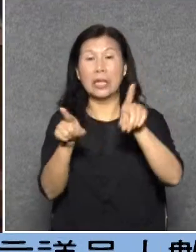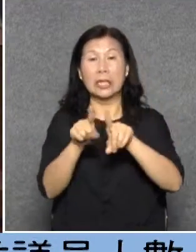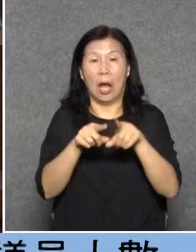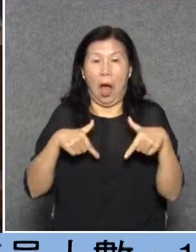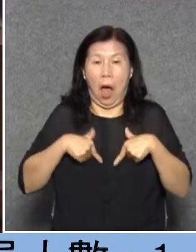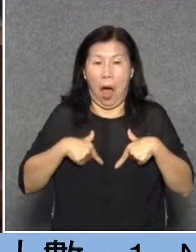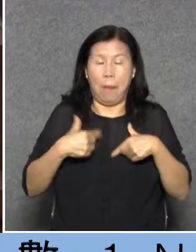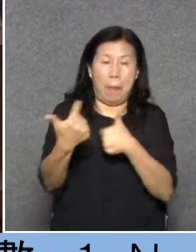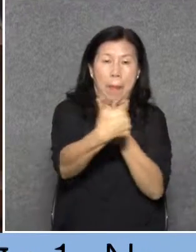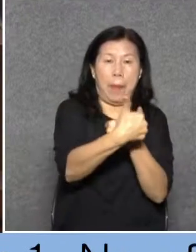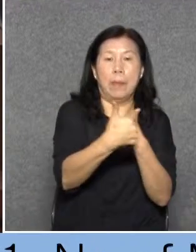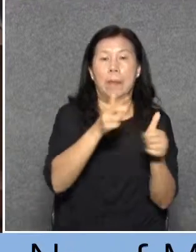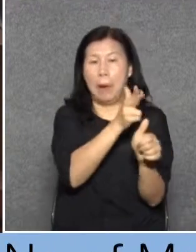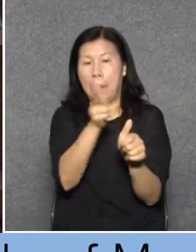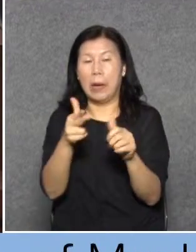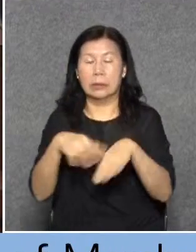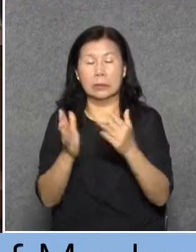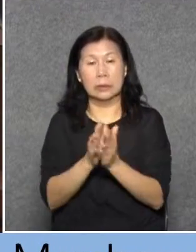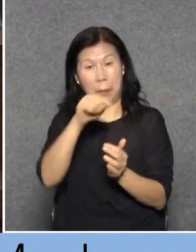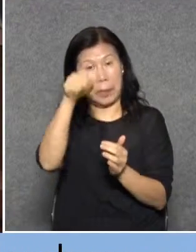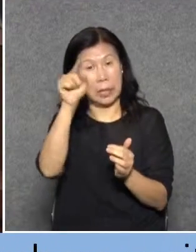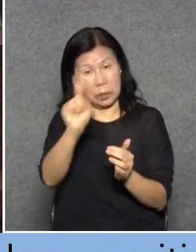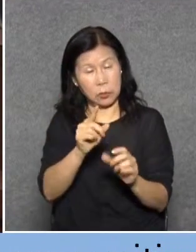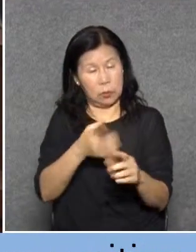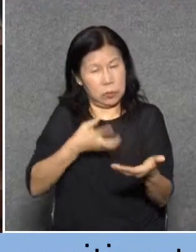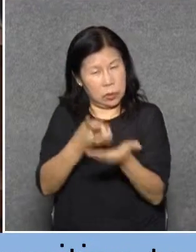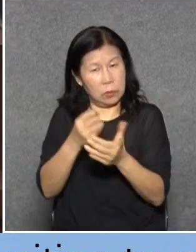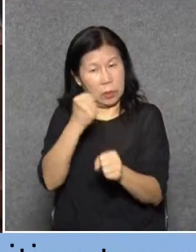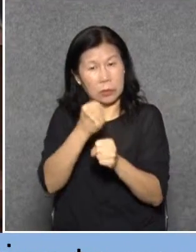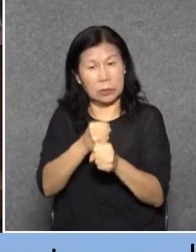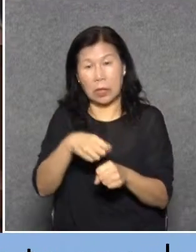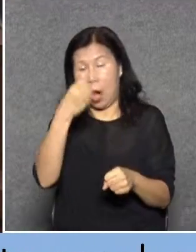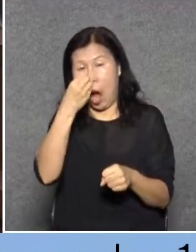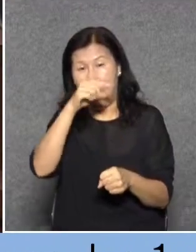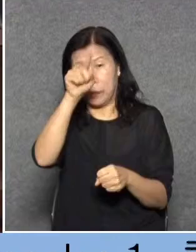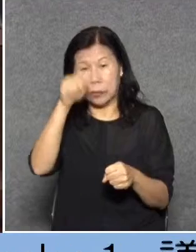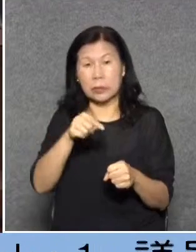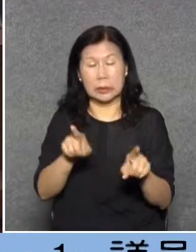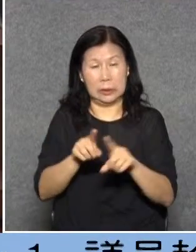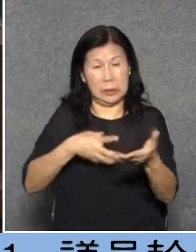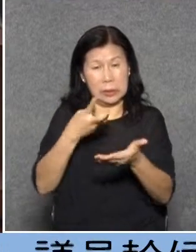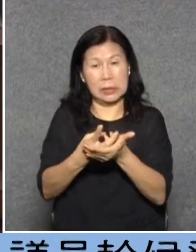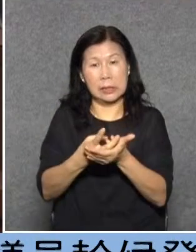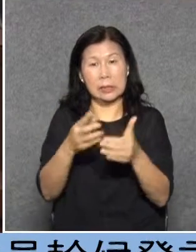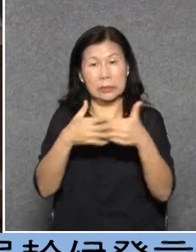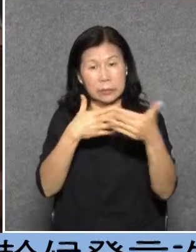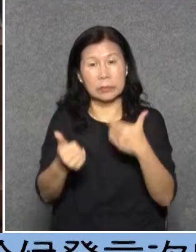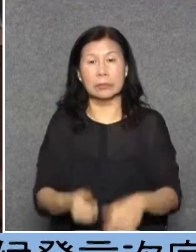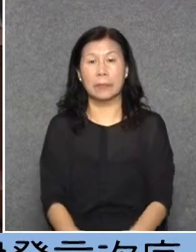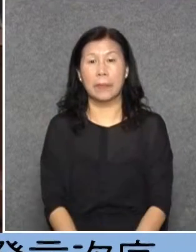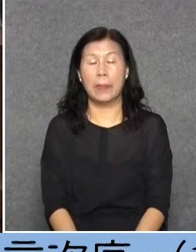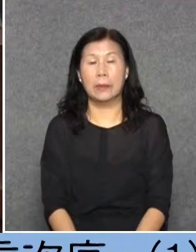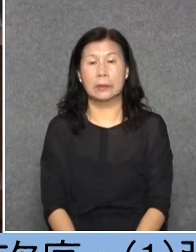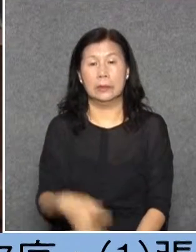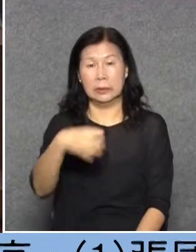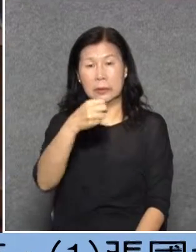他們怎樣處理很多問題呢？是要正視。那香港是經歷過這些問題之後，怎樣正視這件事呢？主席，我